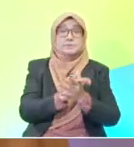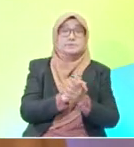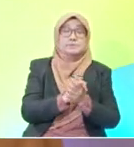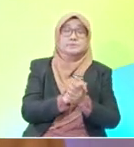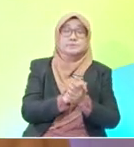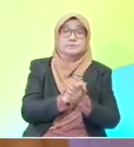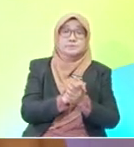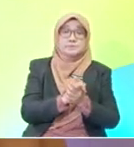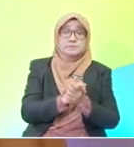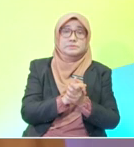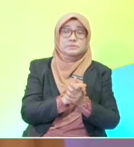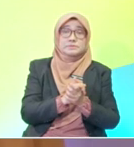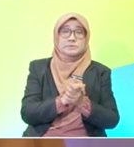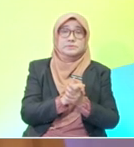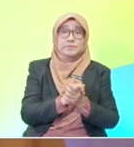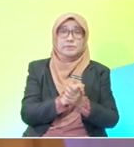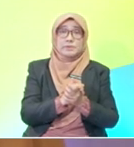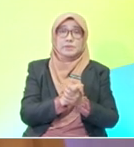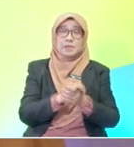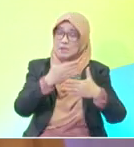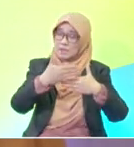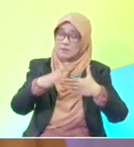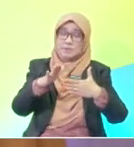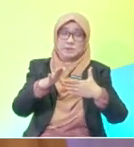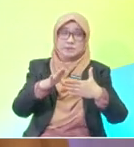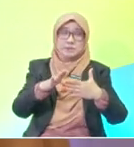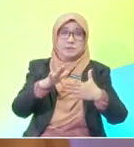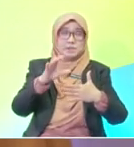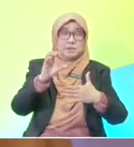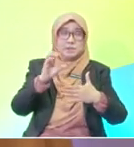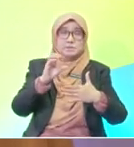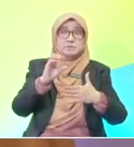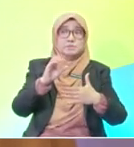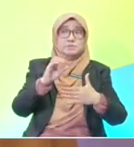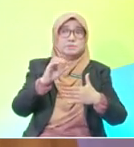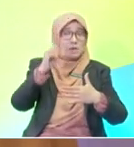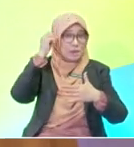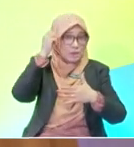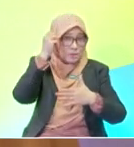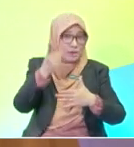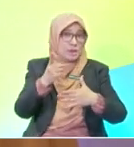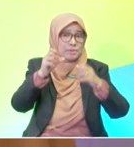sebagai langkah percubaan. Selepas kita dah dapat satu teknik yang betul, baru